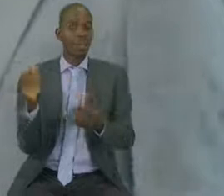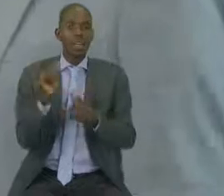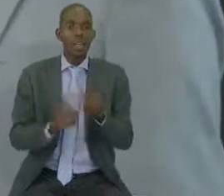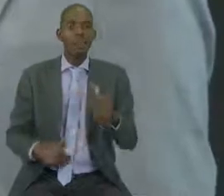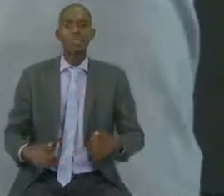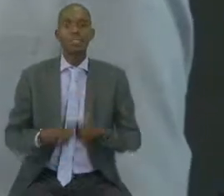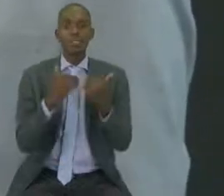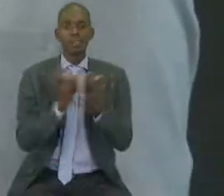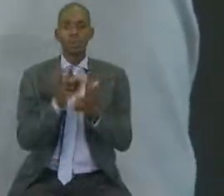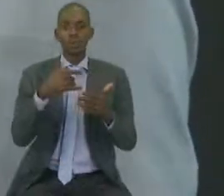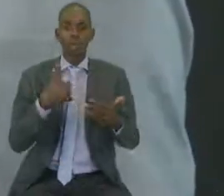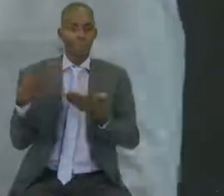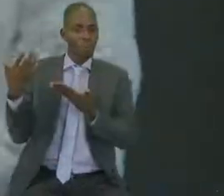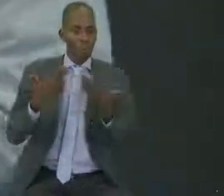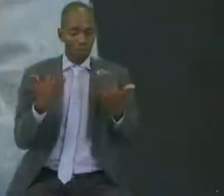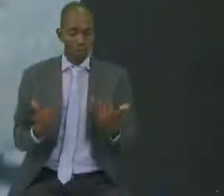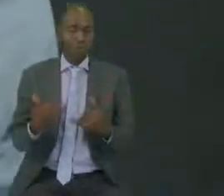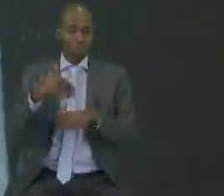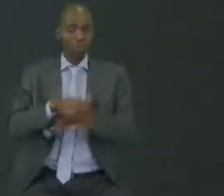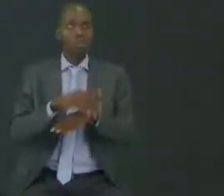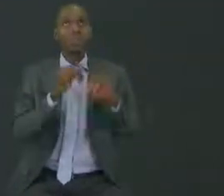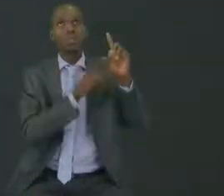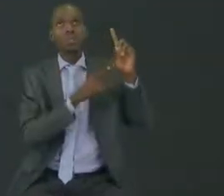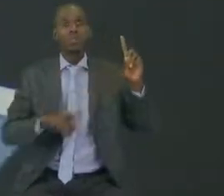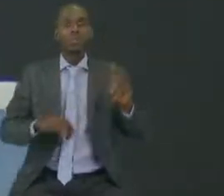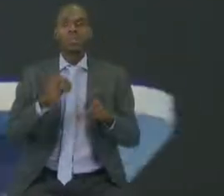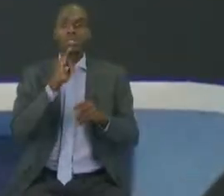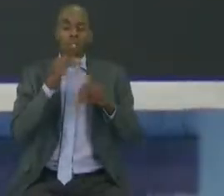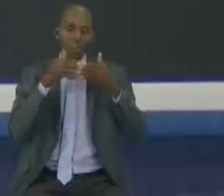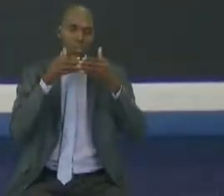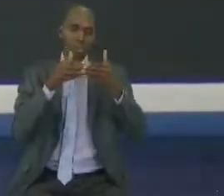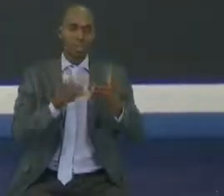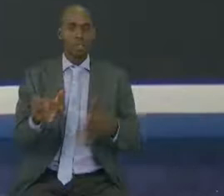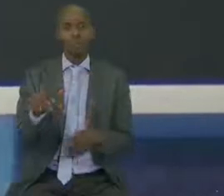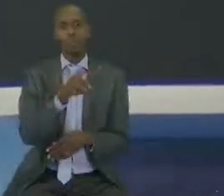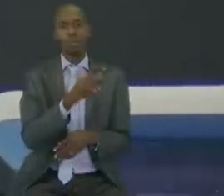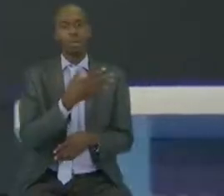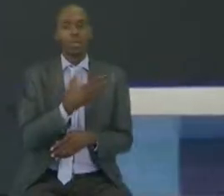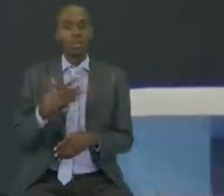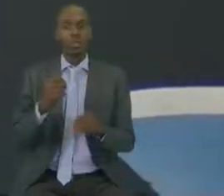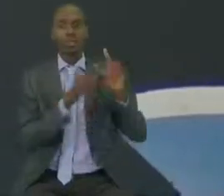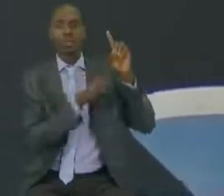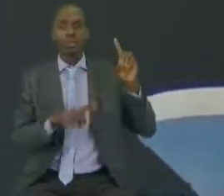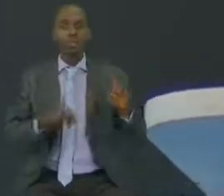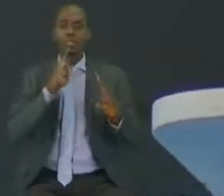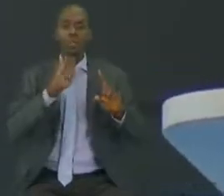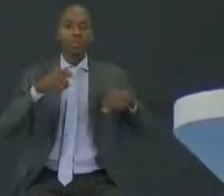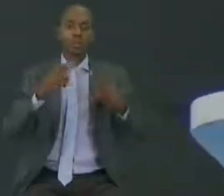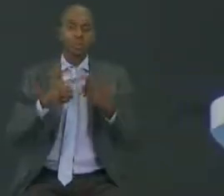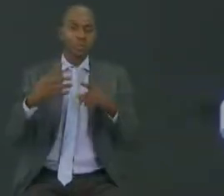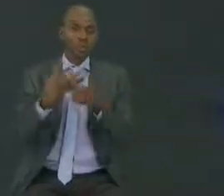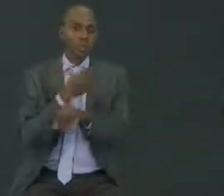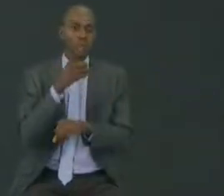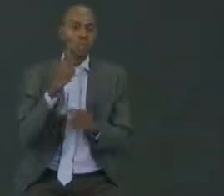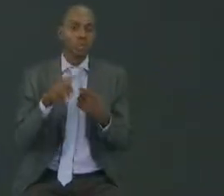les défis que tu as amené ici ce soir, le Seigneur va t'élever. Le Seigneur